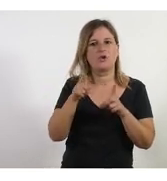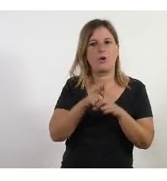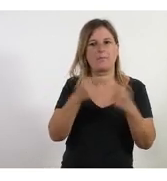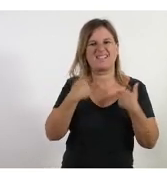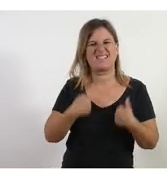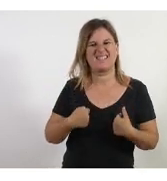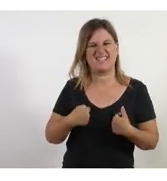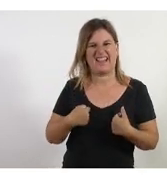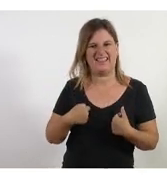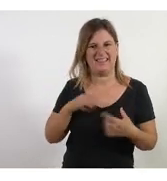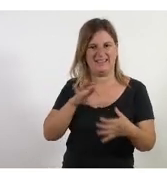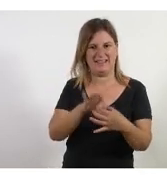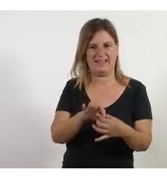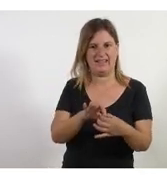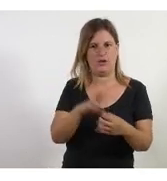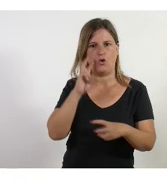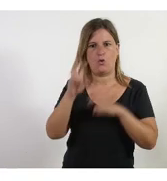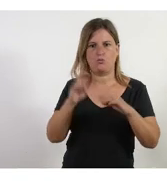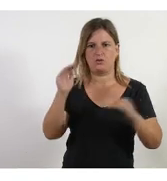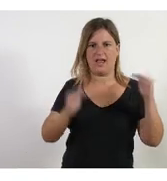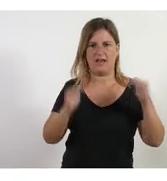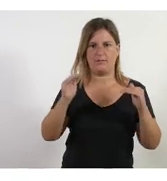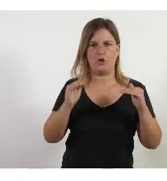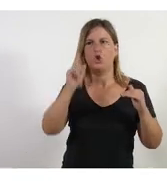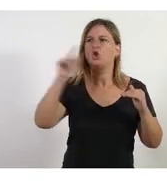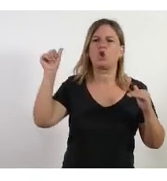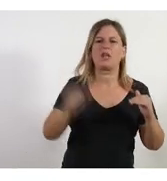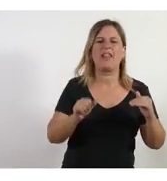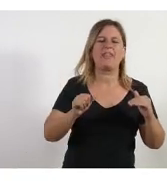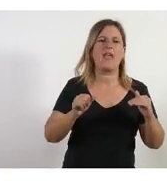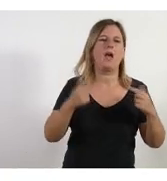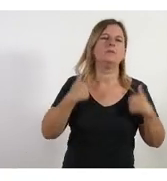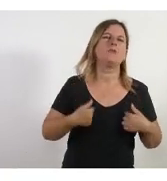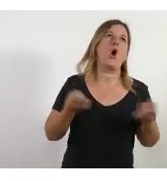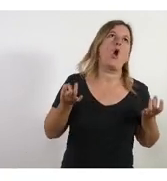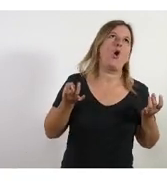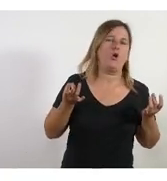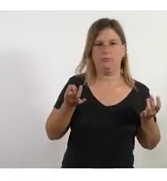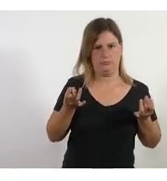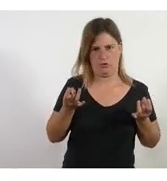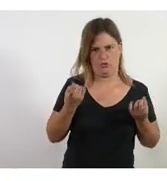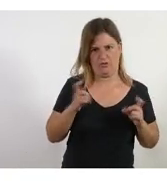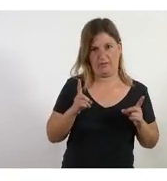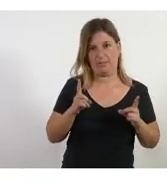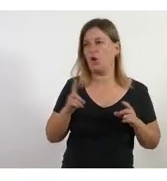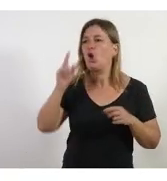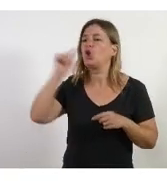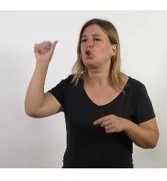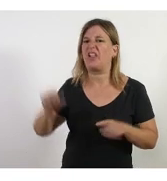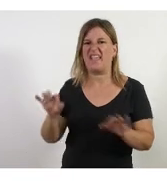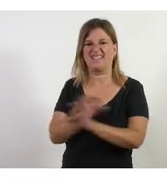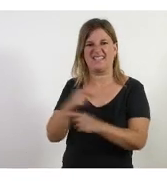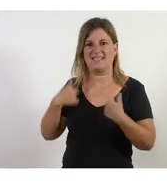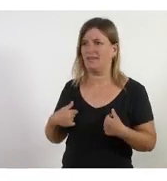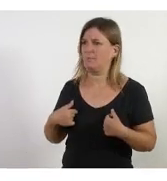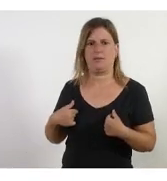sentir. I equilibrar-ho. Ni tot el dia sentir ni fer nom, ni tot el dia fer sense sentir res, sinó trobar el